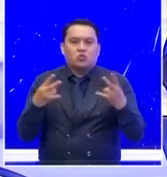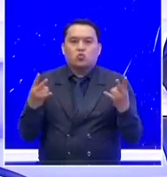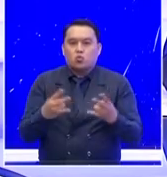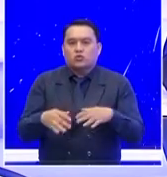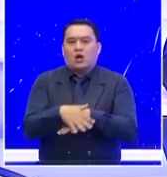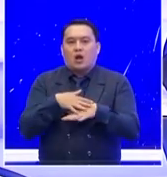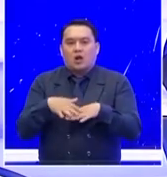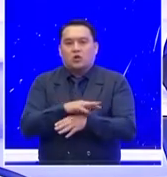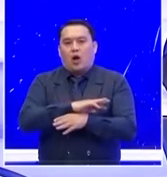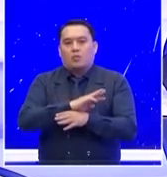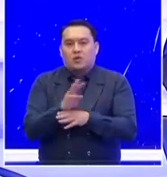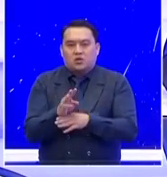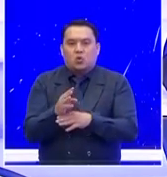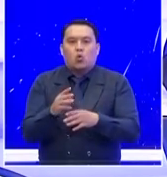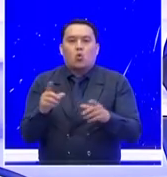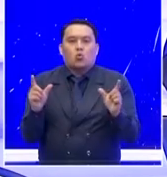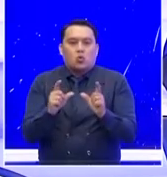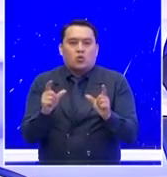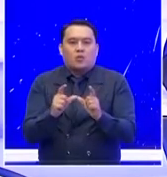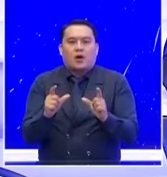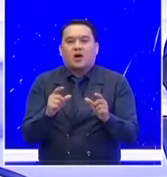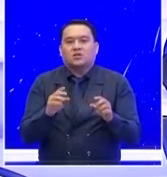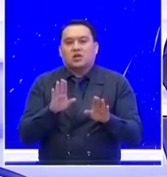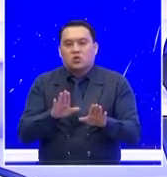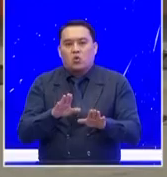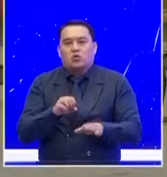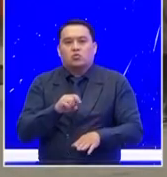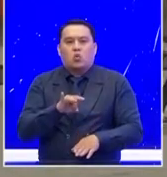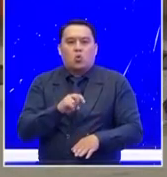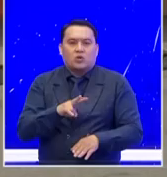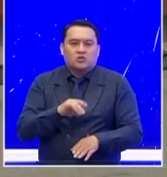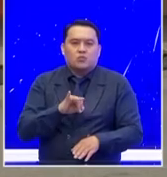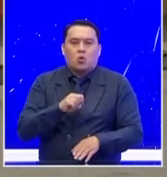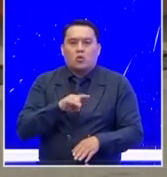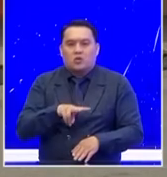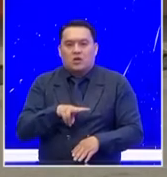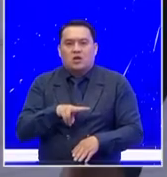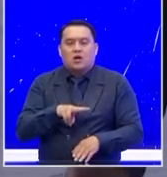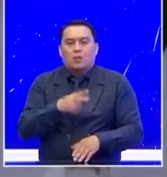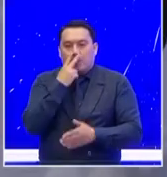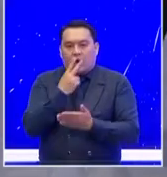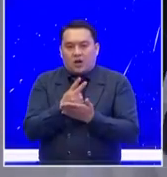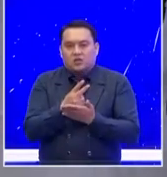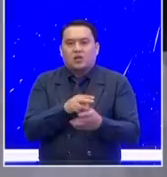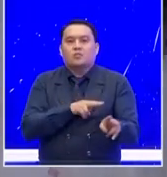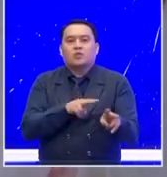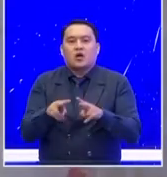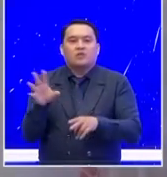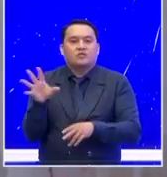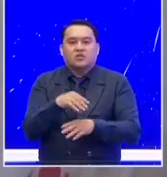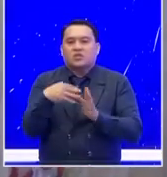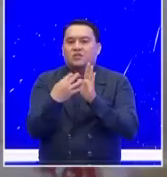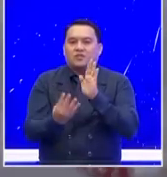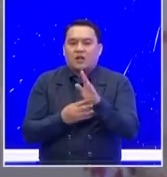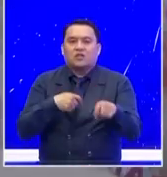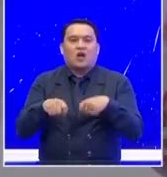необходимости население обеспечивает сеть крупных торговых точек Той-Март, Скифтрейд и Смол. Как показал мониторинг, в наличии все